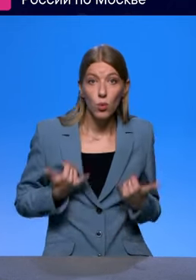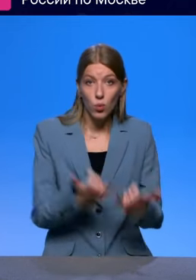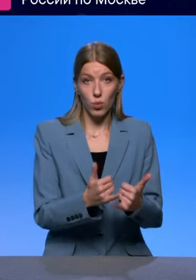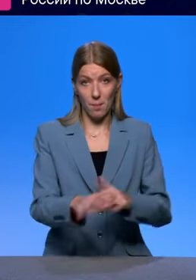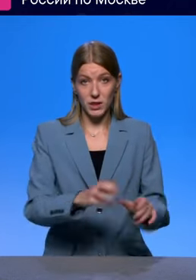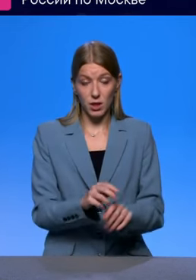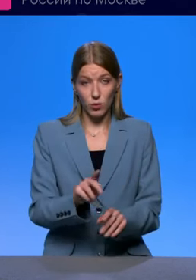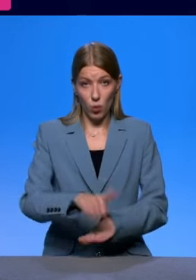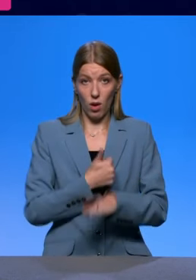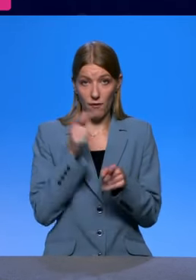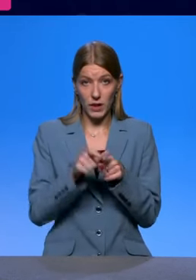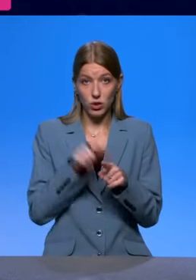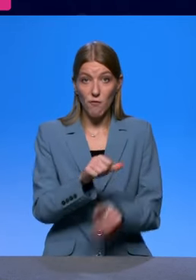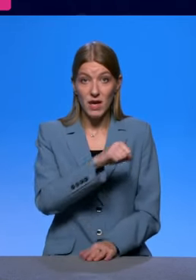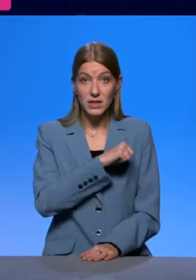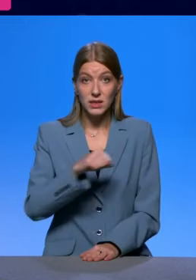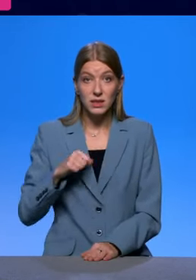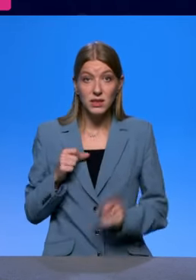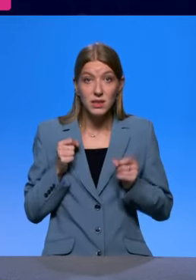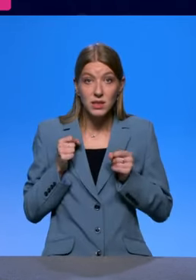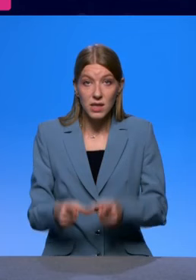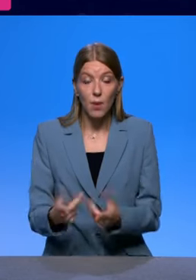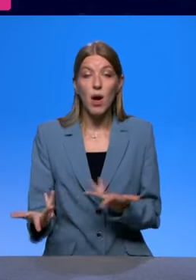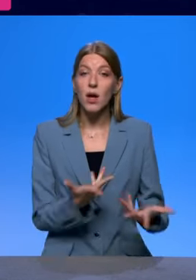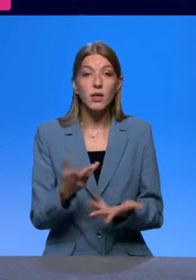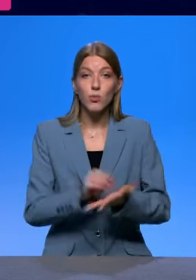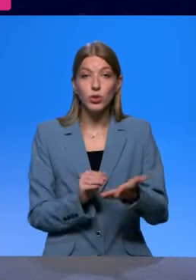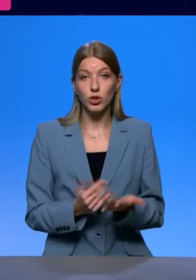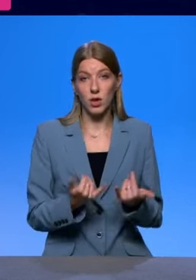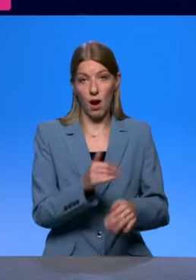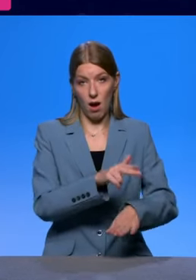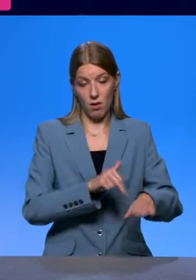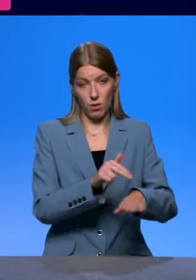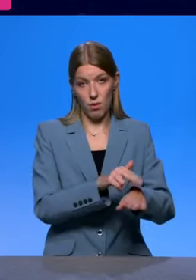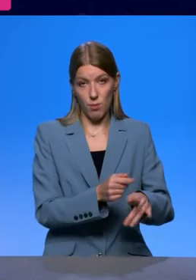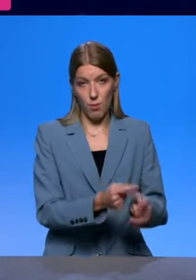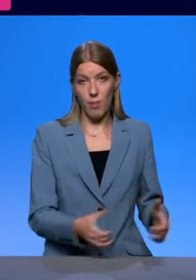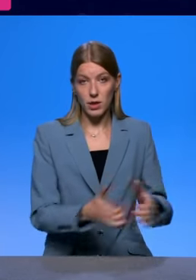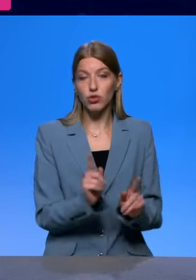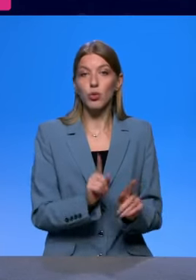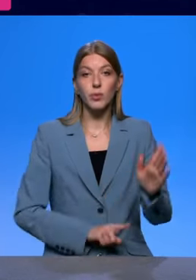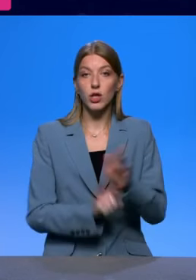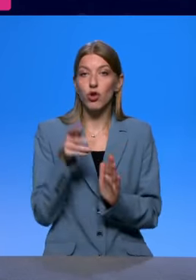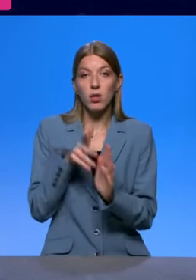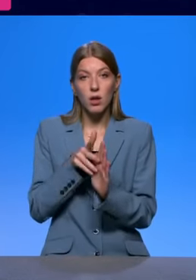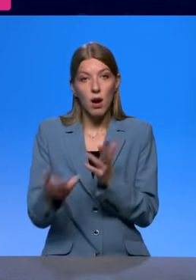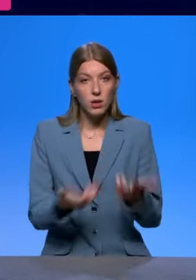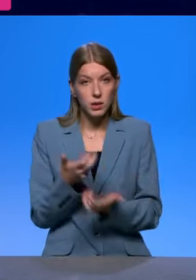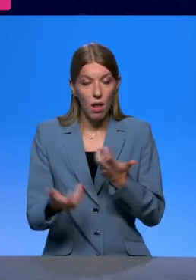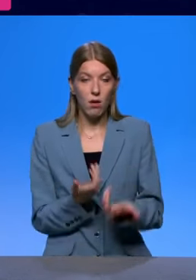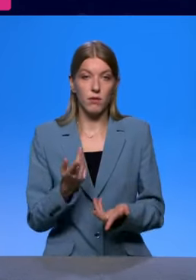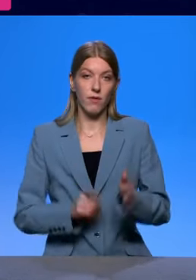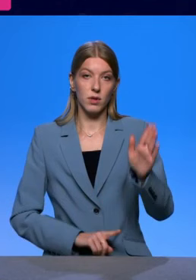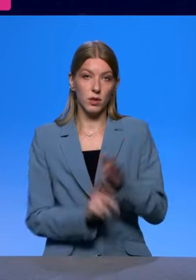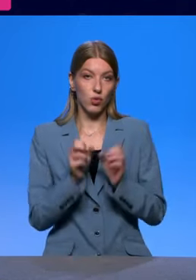сам. Какие основания у правоохранительных органов в этом случае, чтобы, там, не знаю, подключиться к делу, к расследованию начать, возбудить уголовное